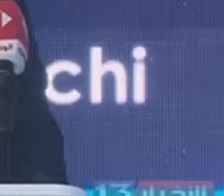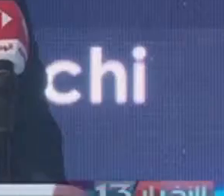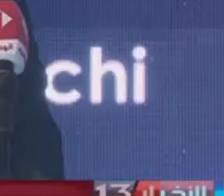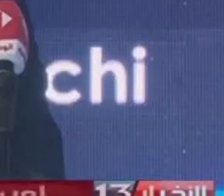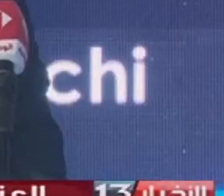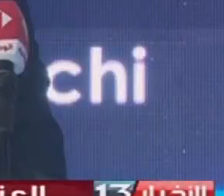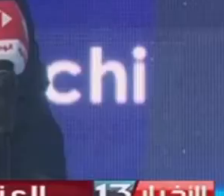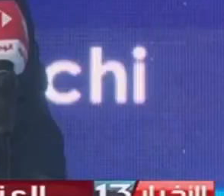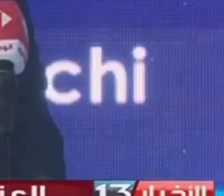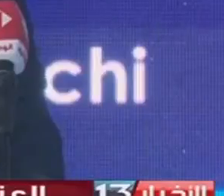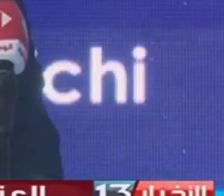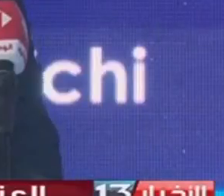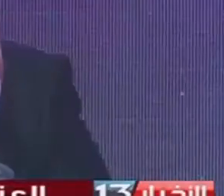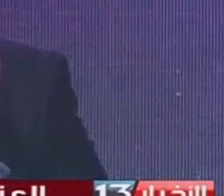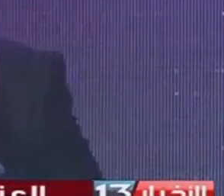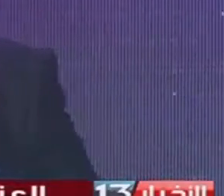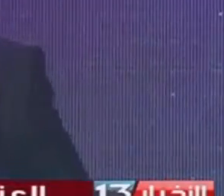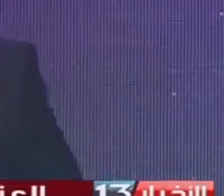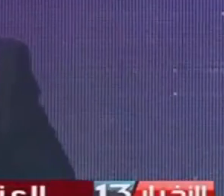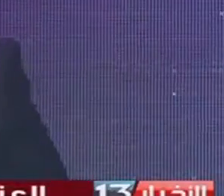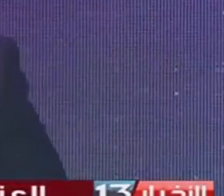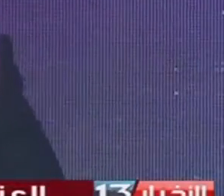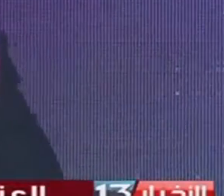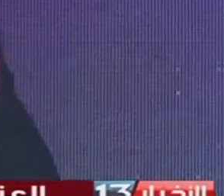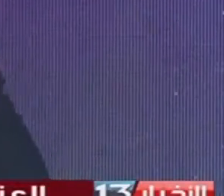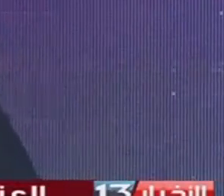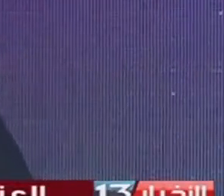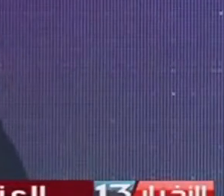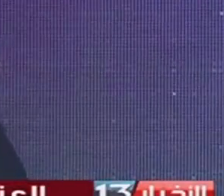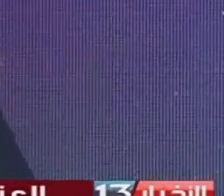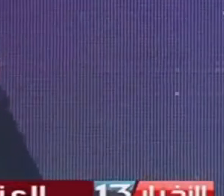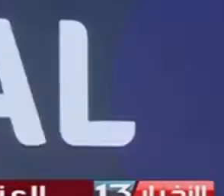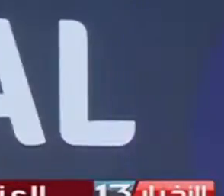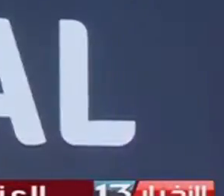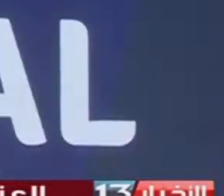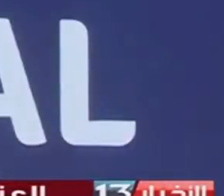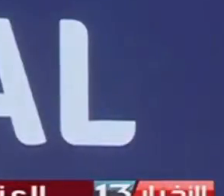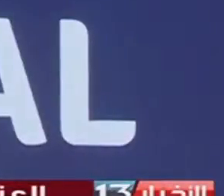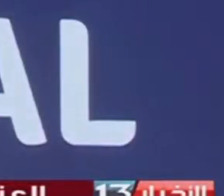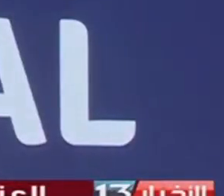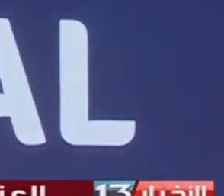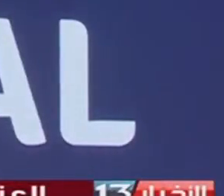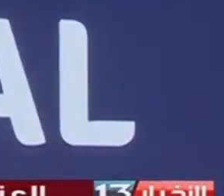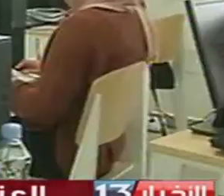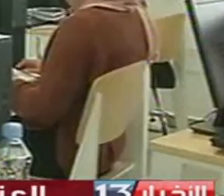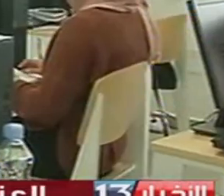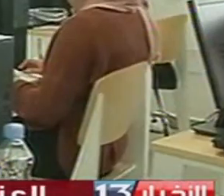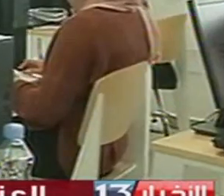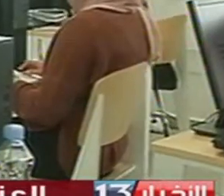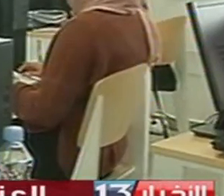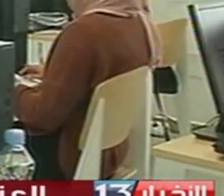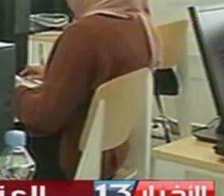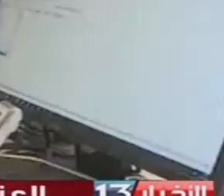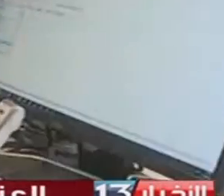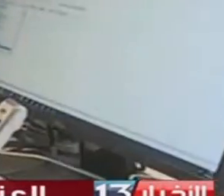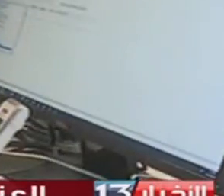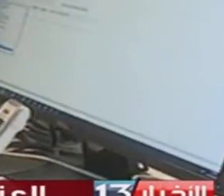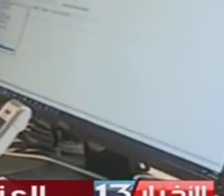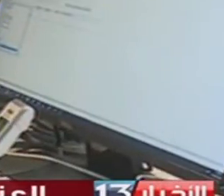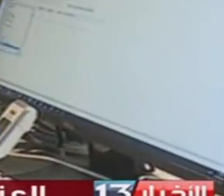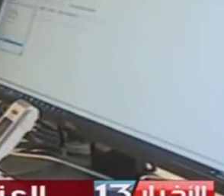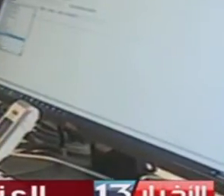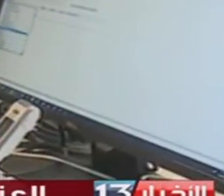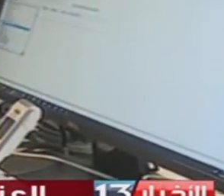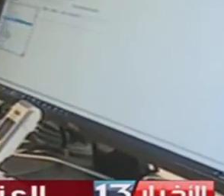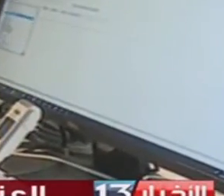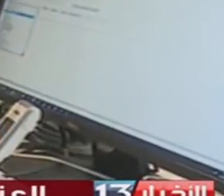افتتاح قمة تونس الرقمية في نسختها الخامسة بحضور أكثر من 1000 شخصية مختصة في الميدان، ورئيس الحكومة يشدد على أن لا